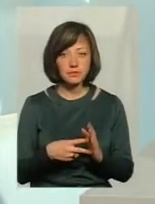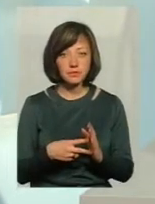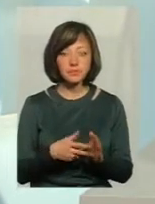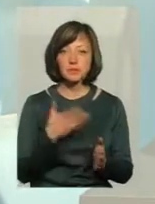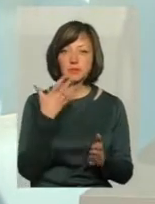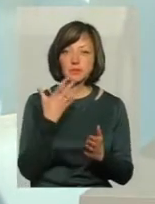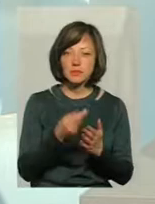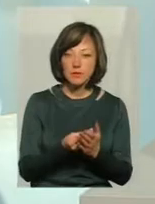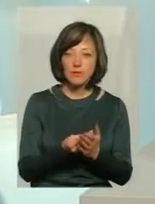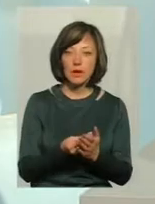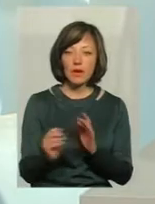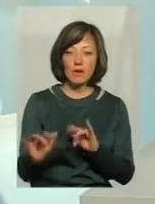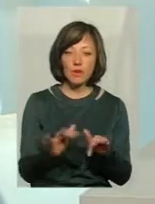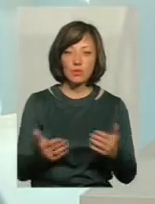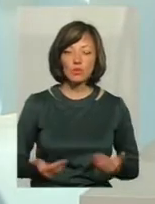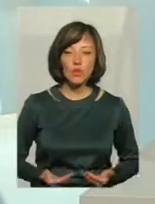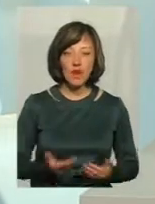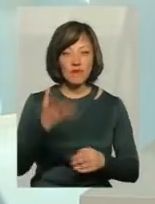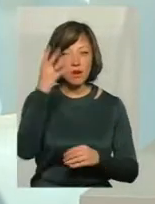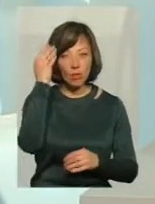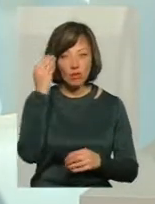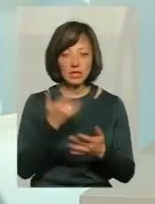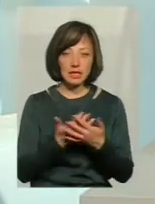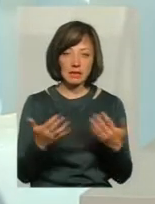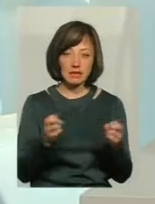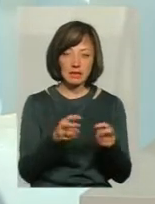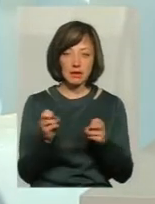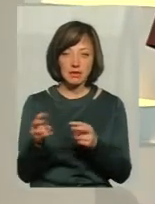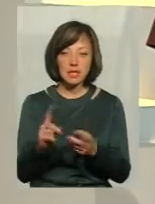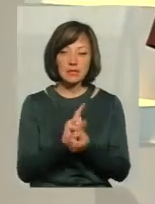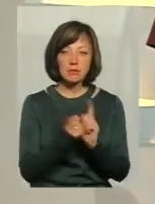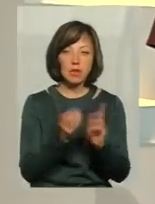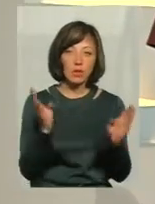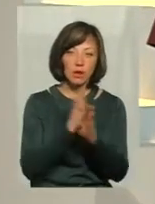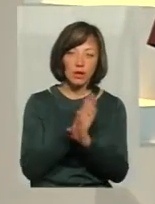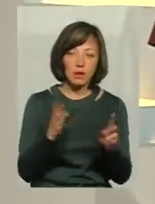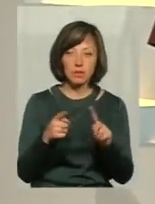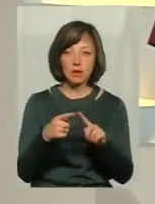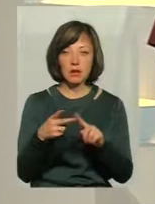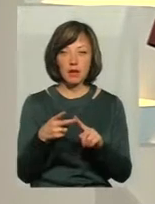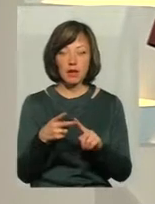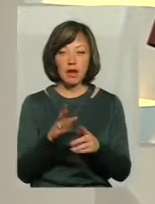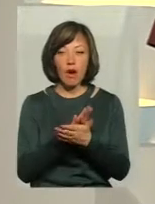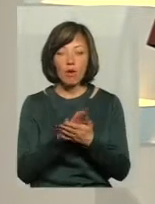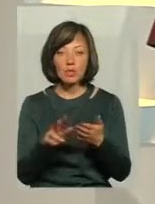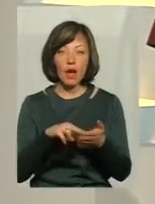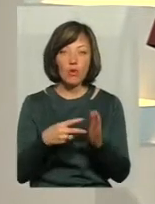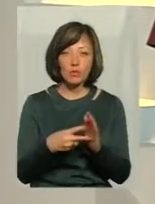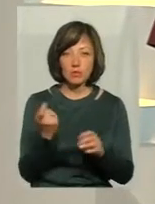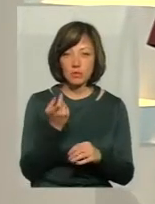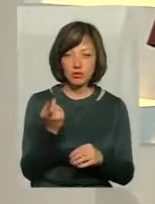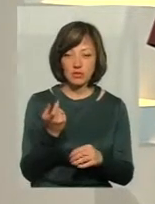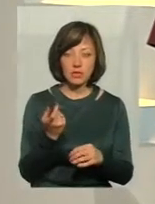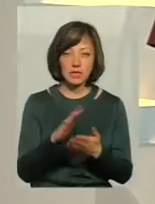своє функціонування, враховуючи різні ризики – зміну клімату, екологічні фактори, економічні тенденції